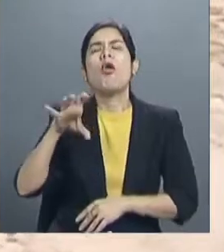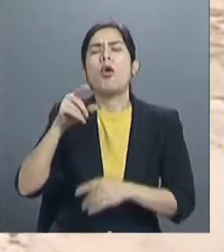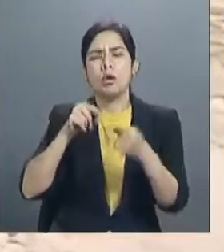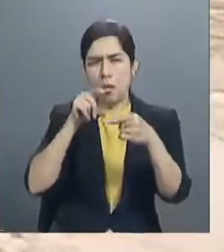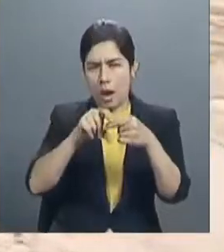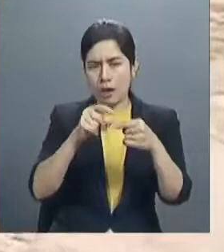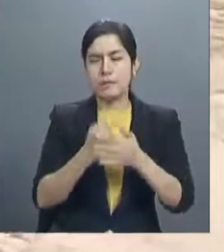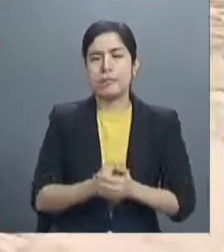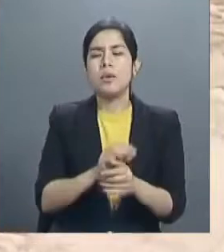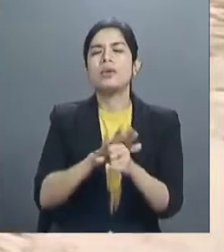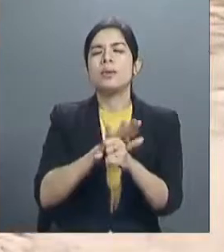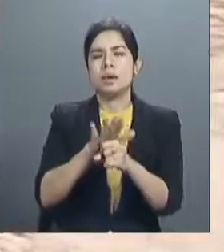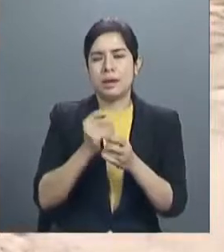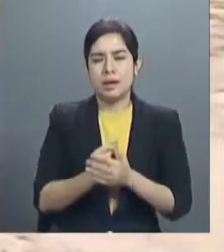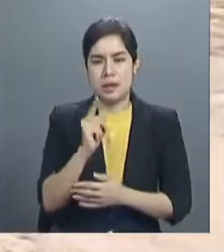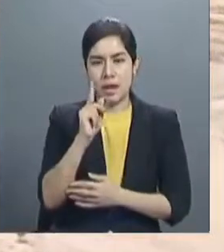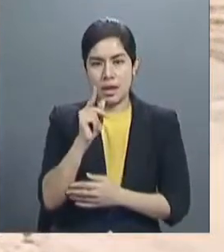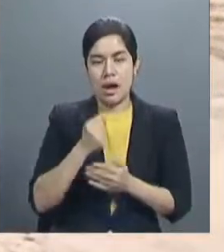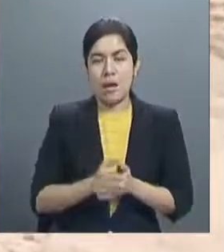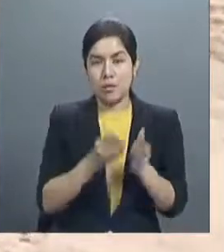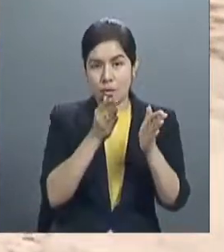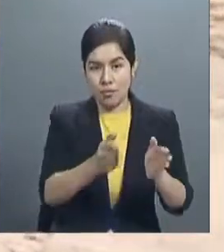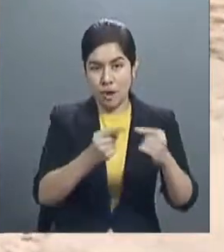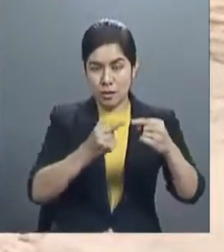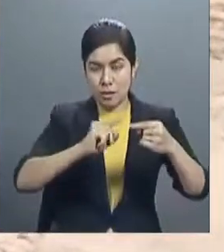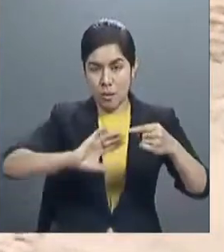ักข่าวพลเมืองสาขาการพัฒนาสังค